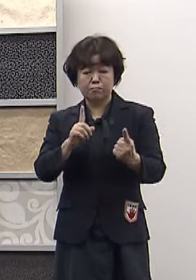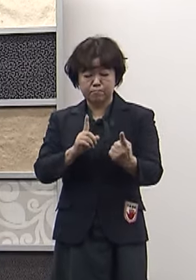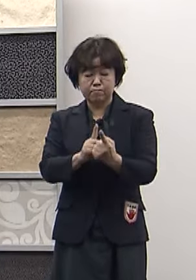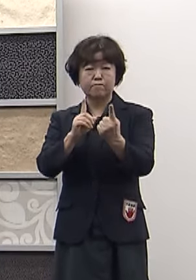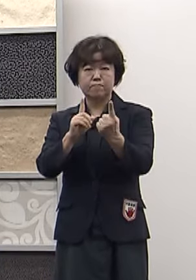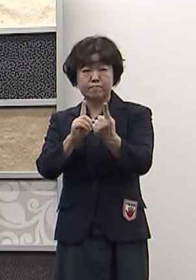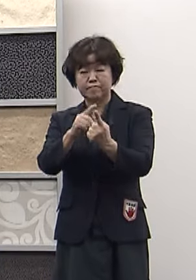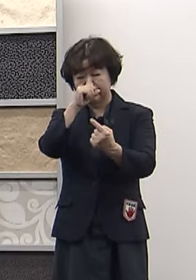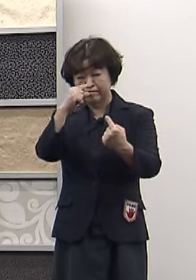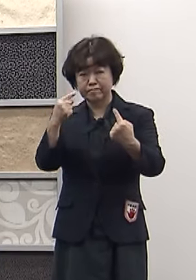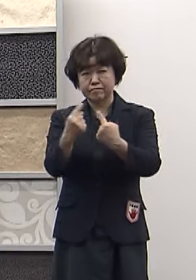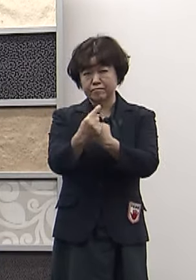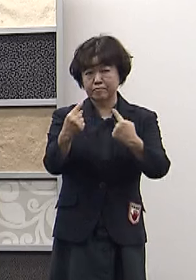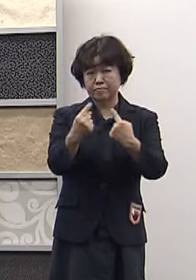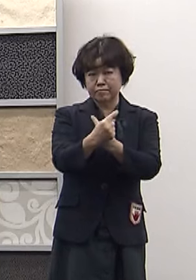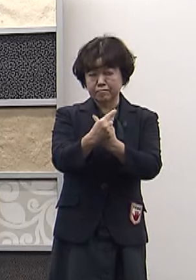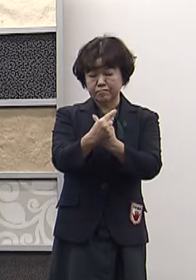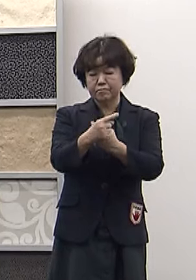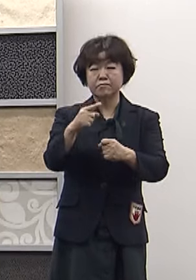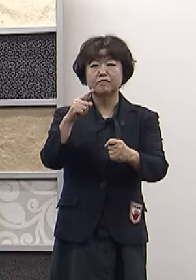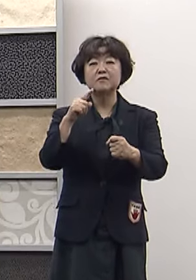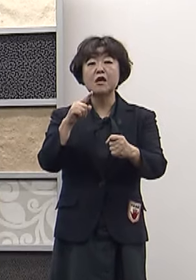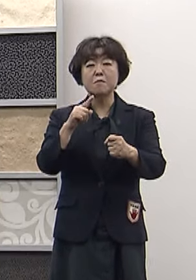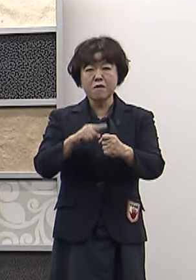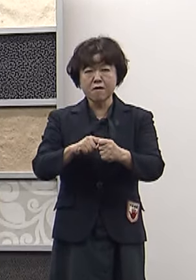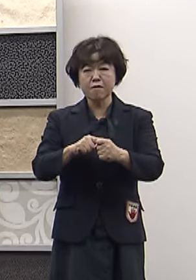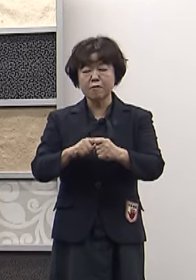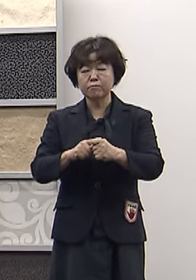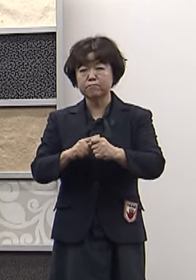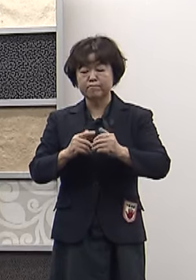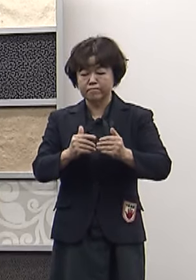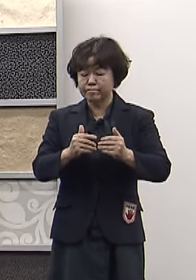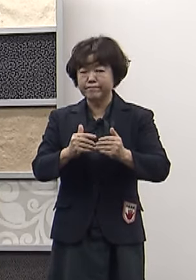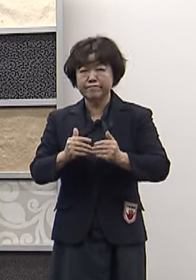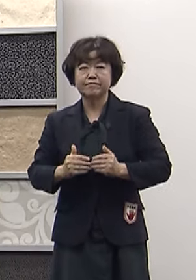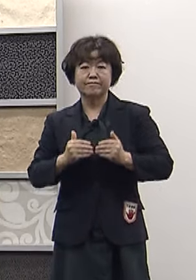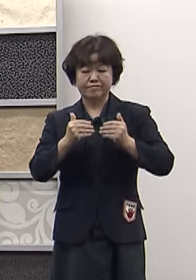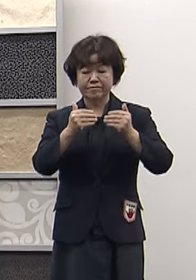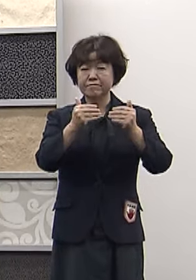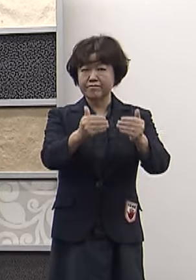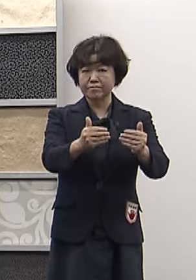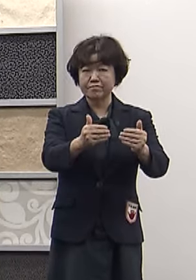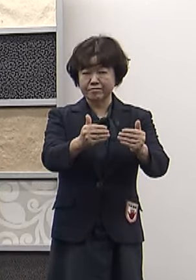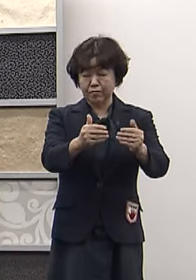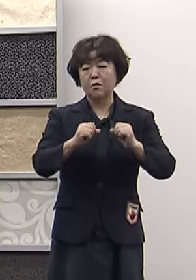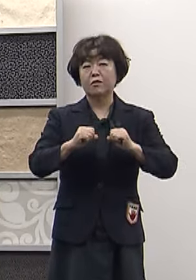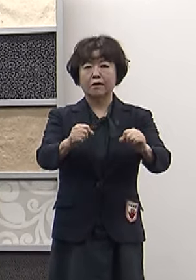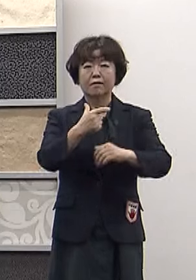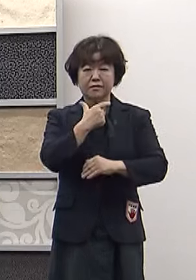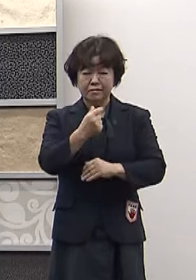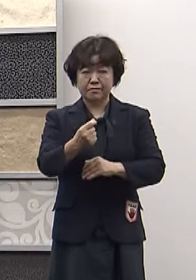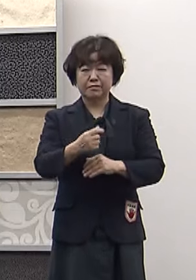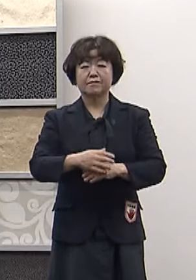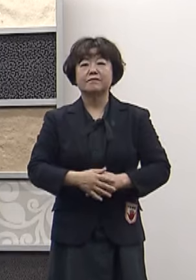くため、停滞することなく積極的な施策展開を行ってまいりたいと思います